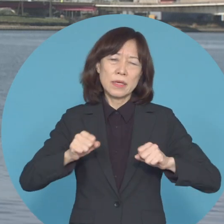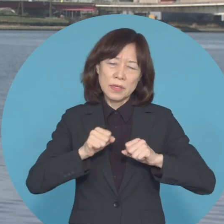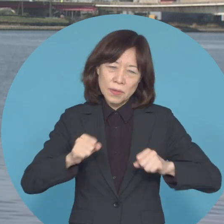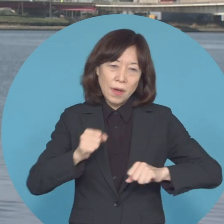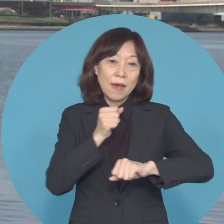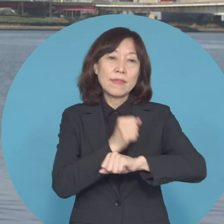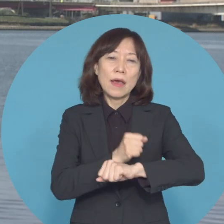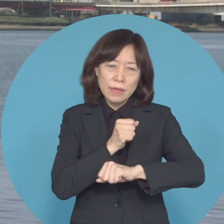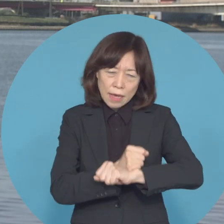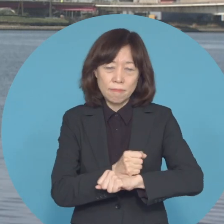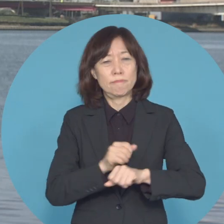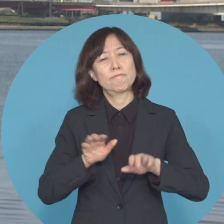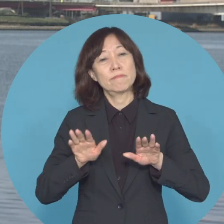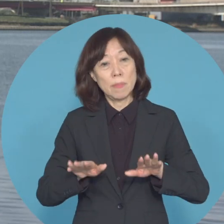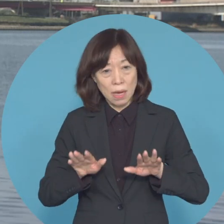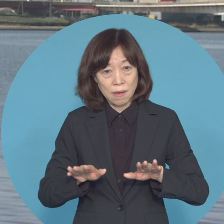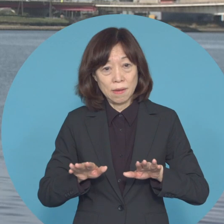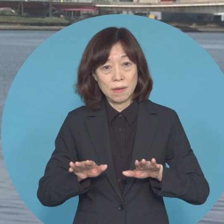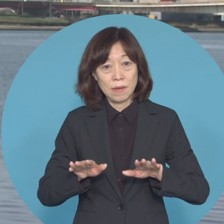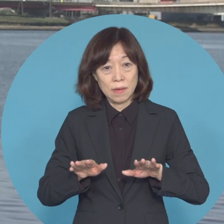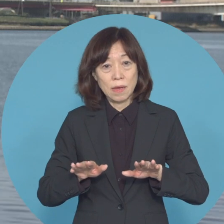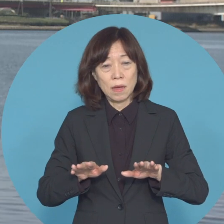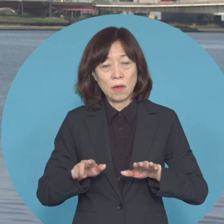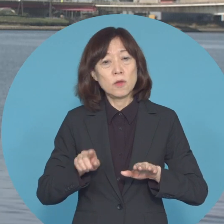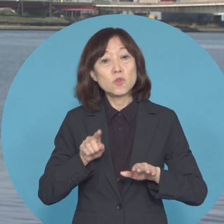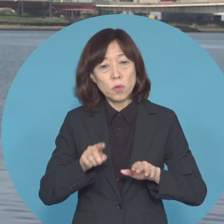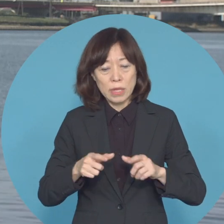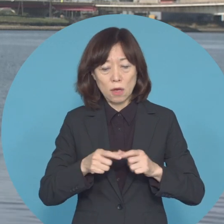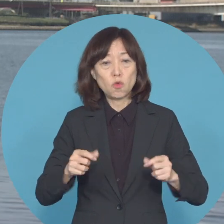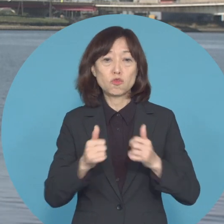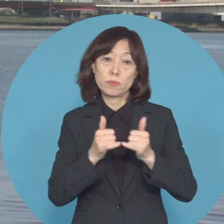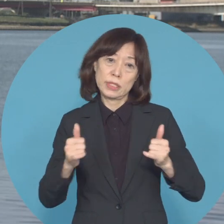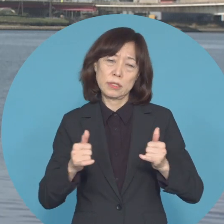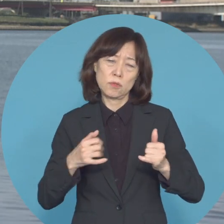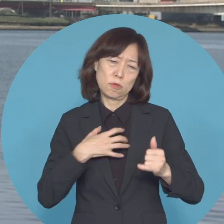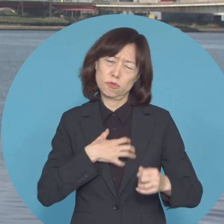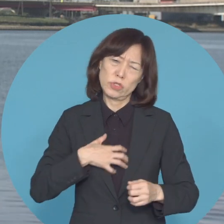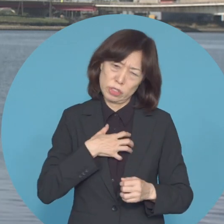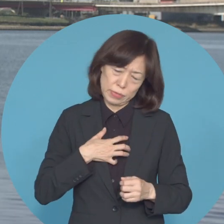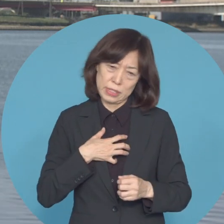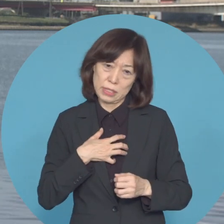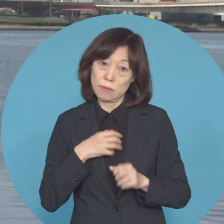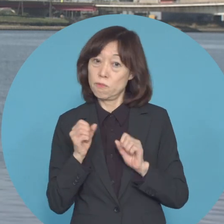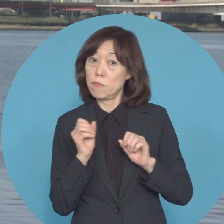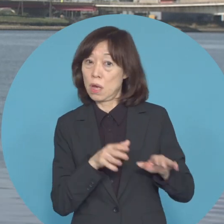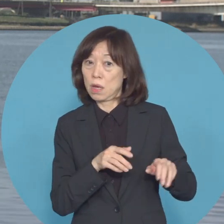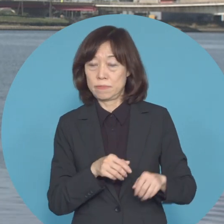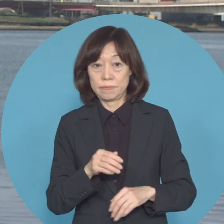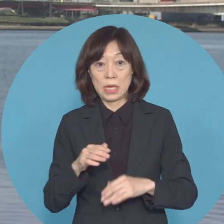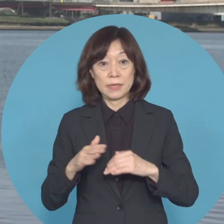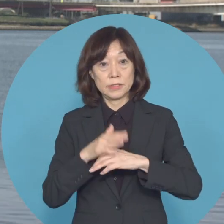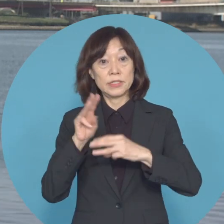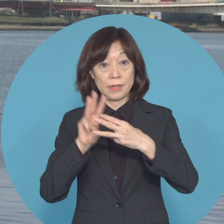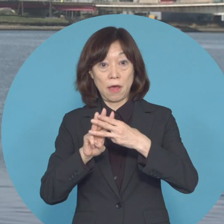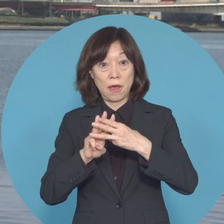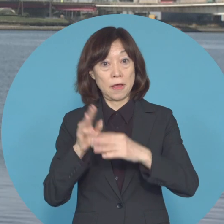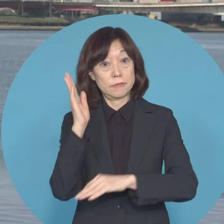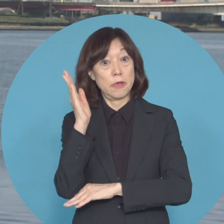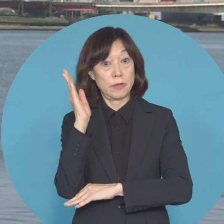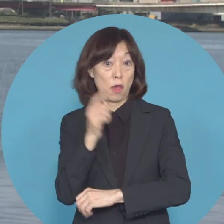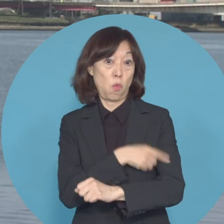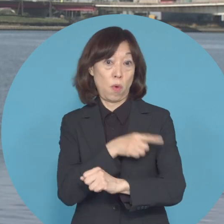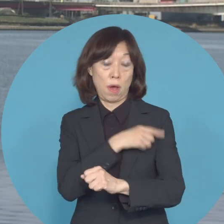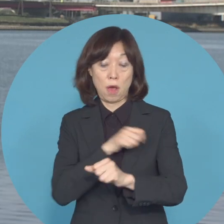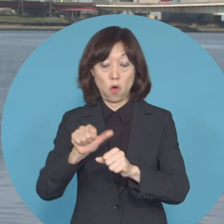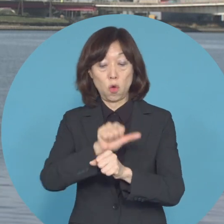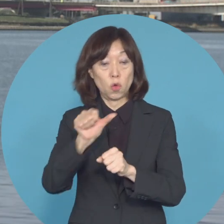のが大変なところまで来ています。そんな国民の苦しみをよそに、岸田政権は